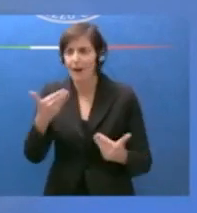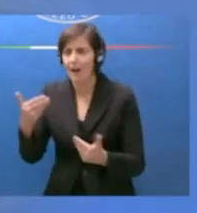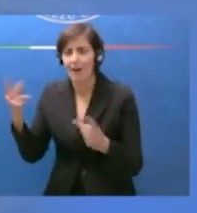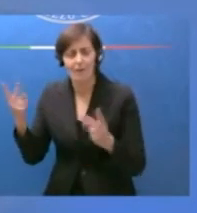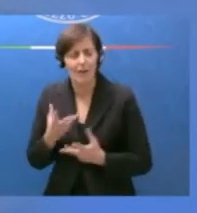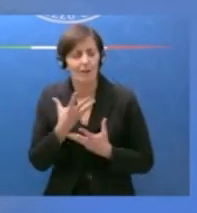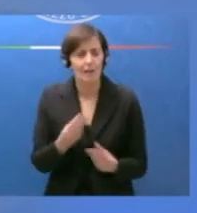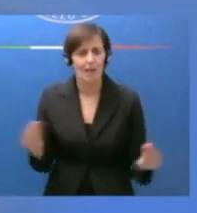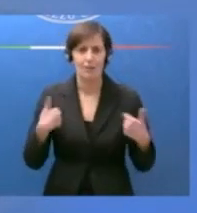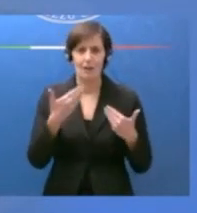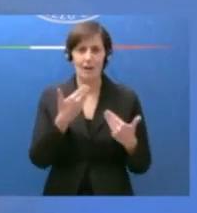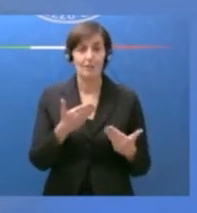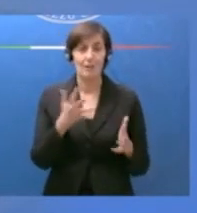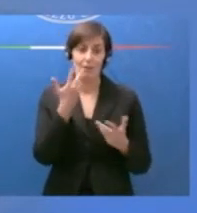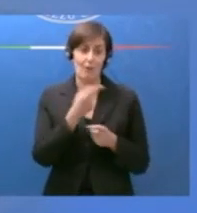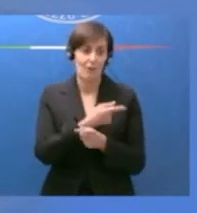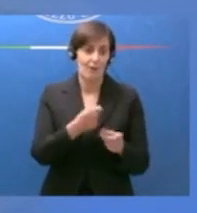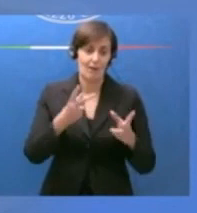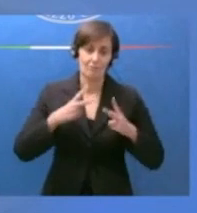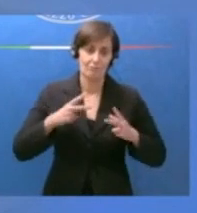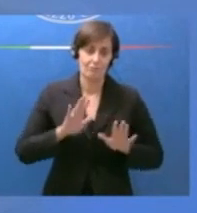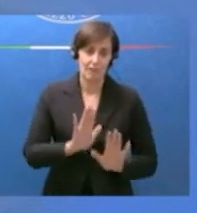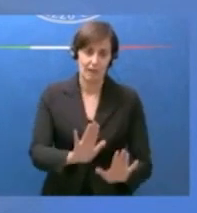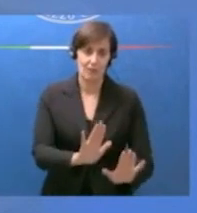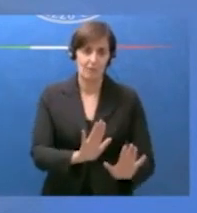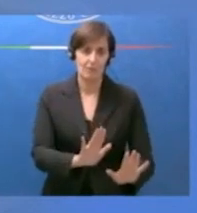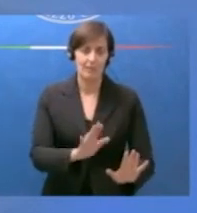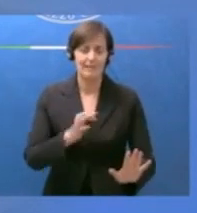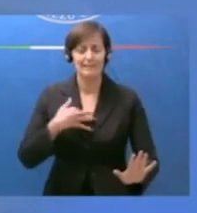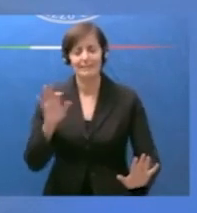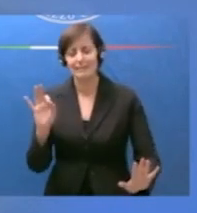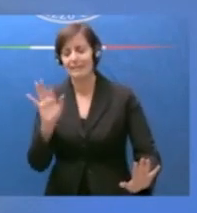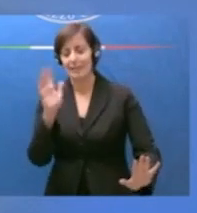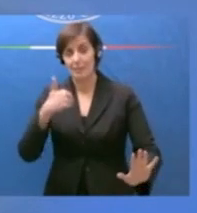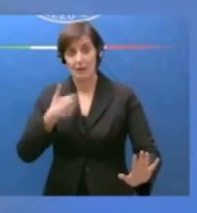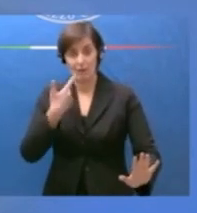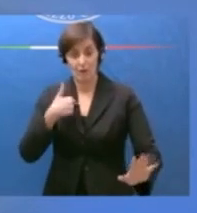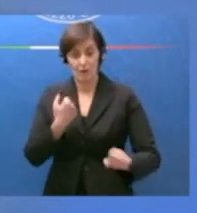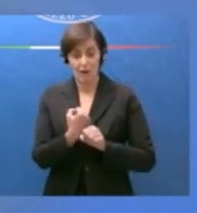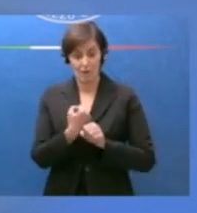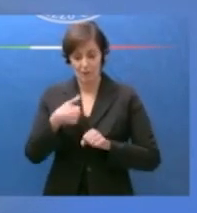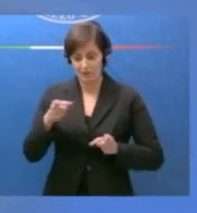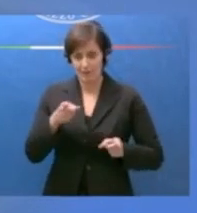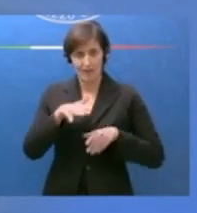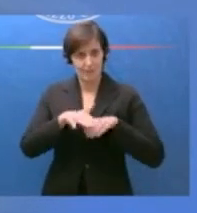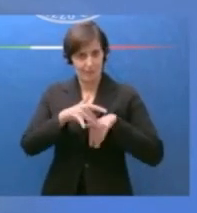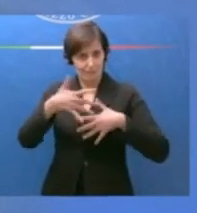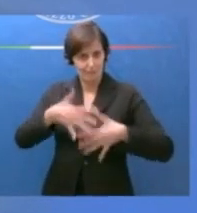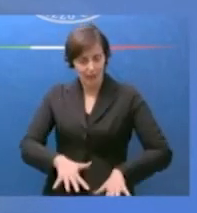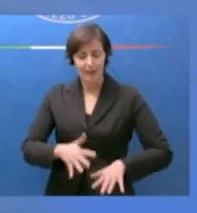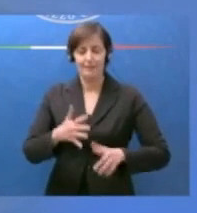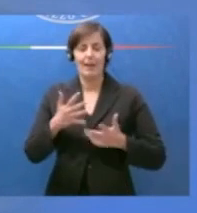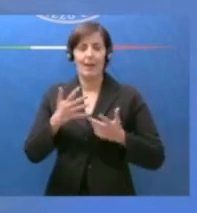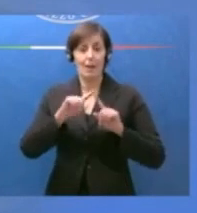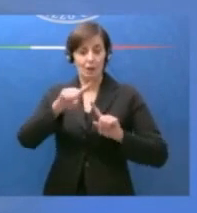li ringrazio moltissimo, ma tra l'altro vorrei rassicurarli che se per caso decidessi di lavorare dopo questa esperienza, probabilmente un lavoro me lo trovo